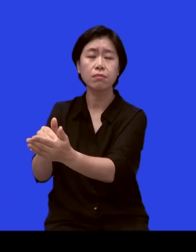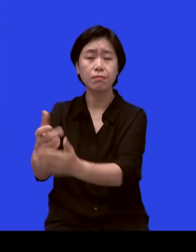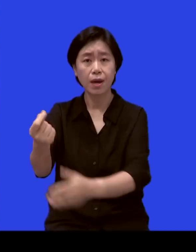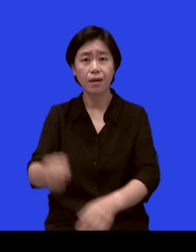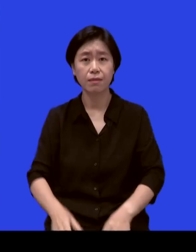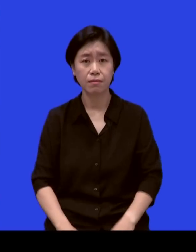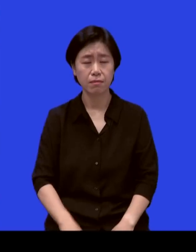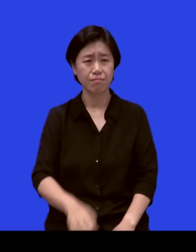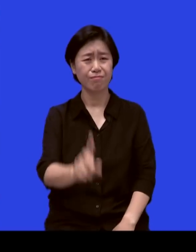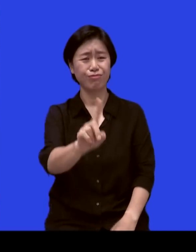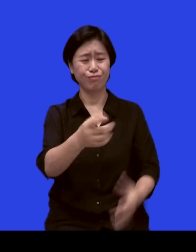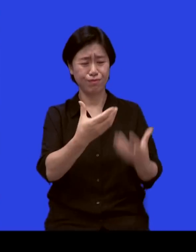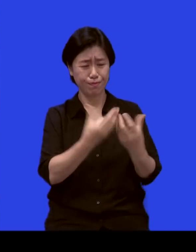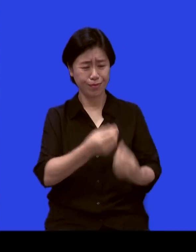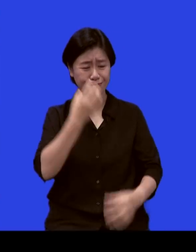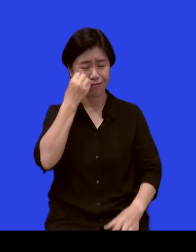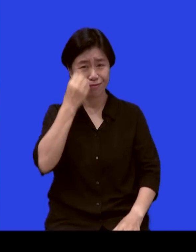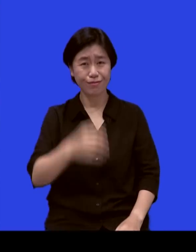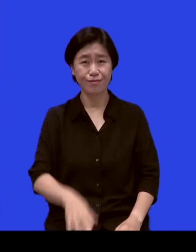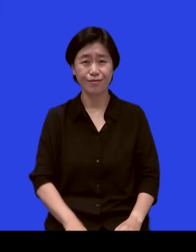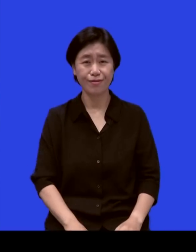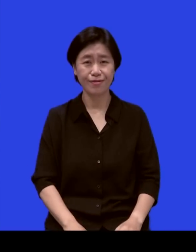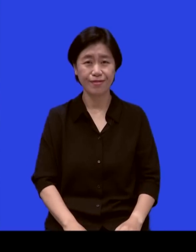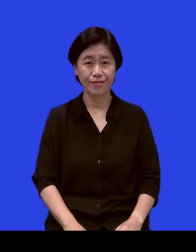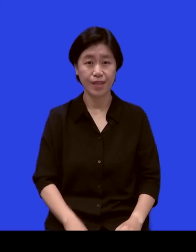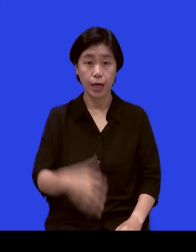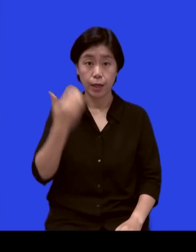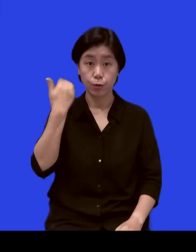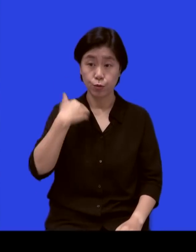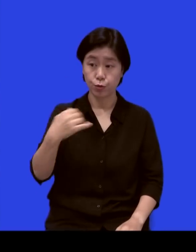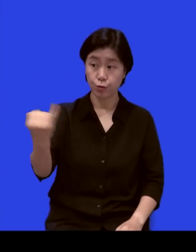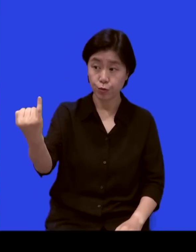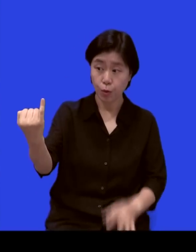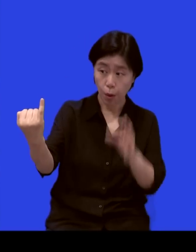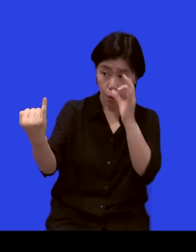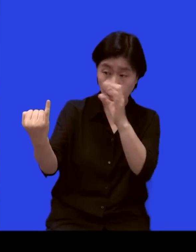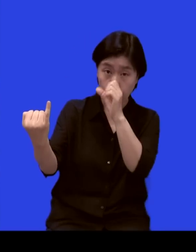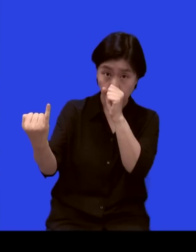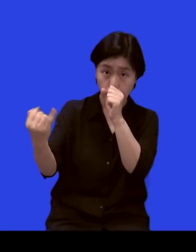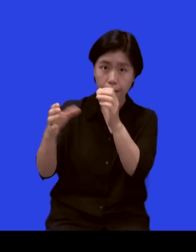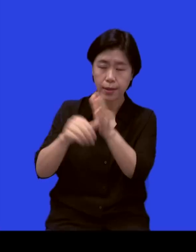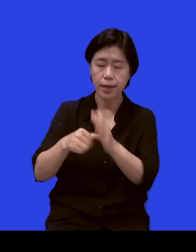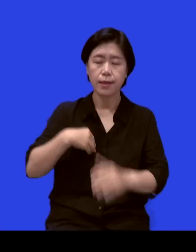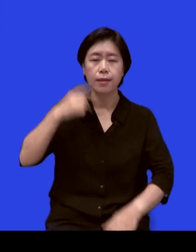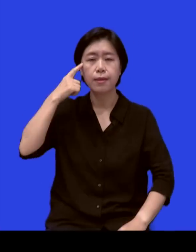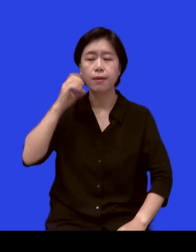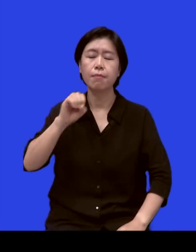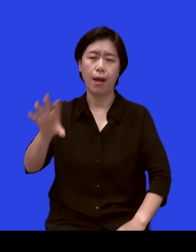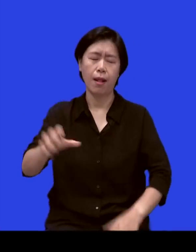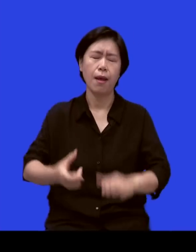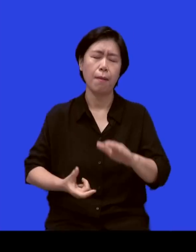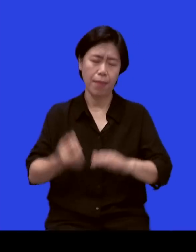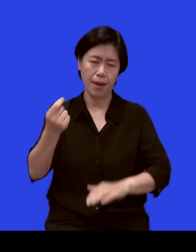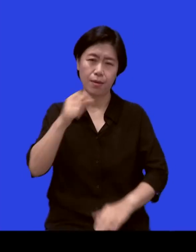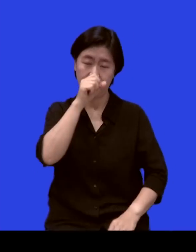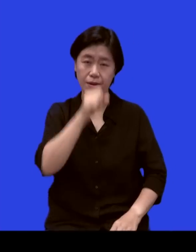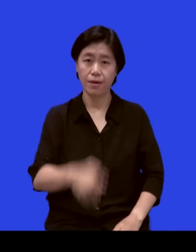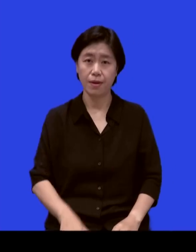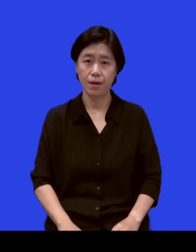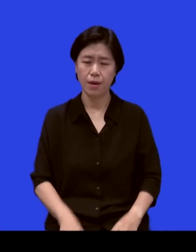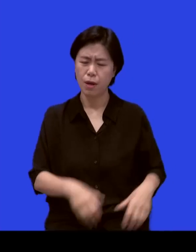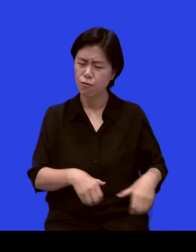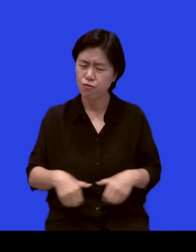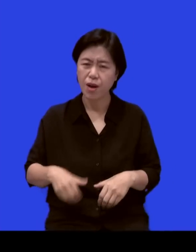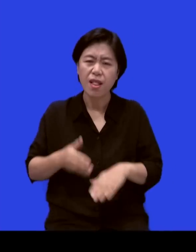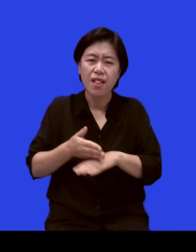아니 근데 가서 그냥 얘기하는 거죠. 그래서 내 의사를 전달해야 돼요. 그래서 저는 그냥 꾸물거리지